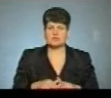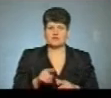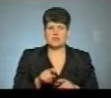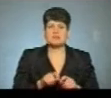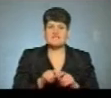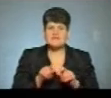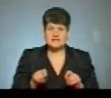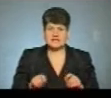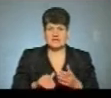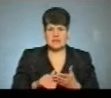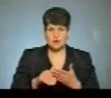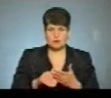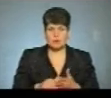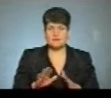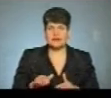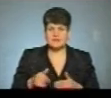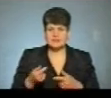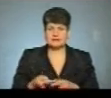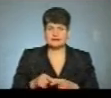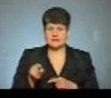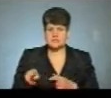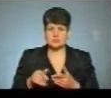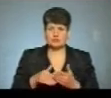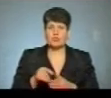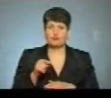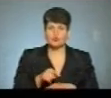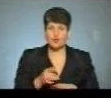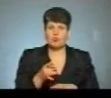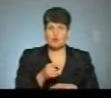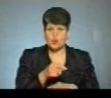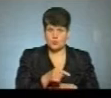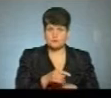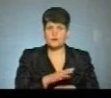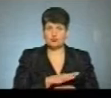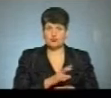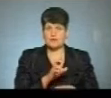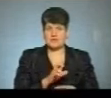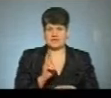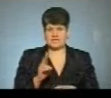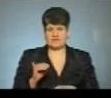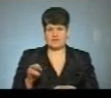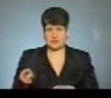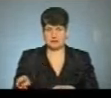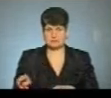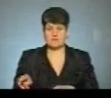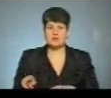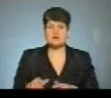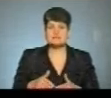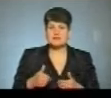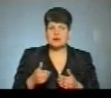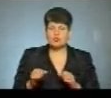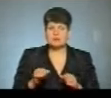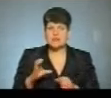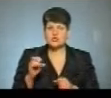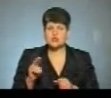відкрита ця допомога і надана ця допомога в тому розмірі, що вона була в березні, в квітні. Звертатися до управління соціального